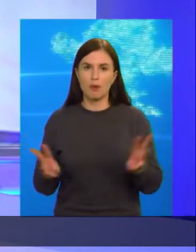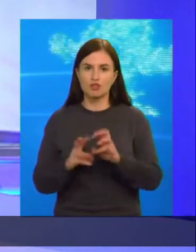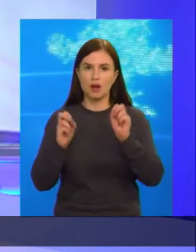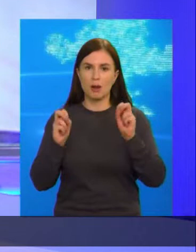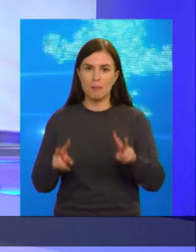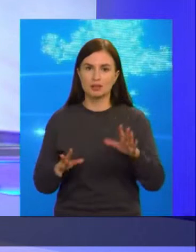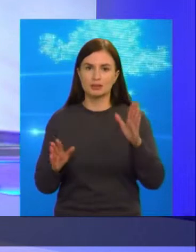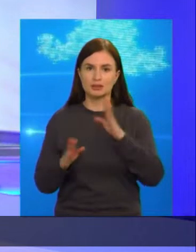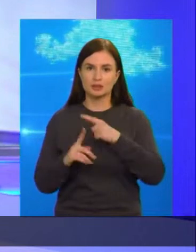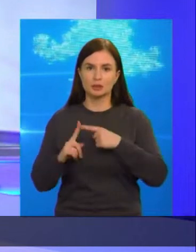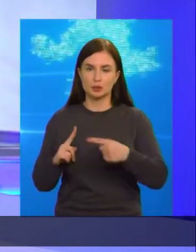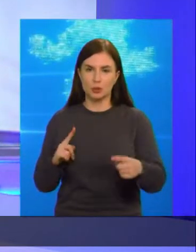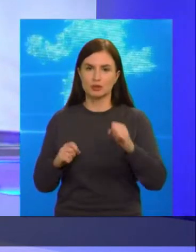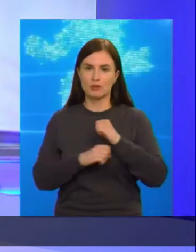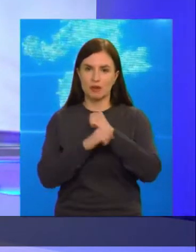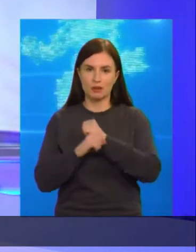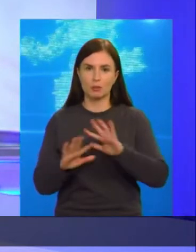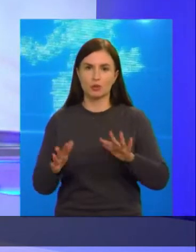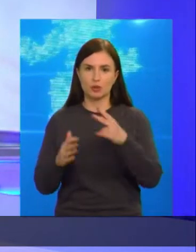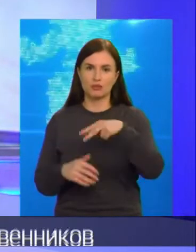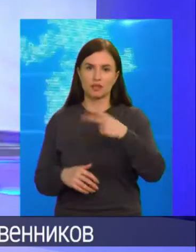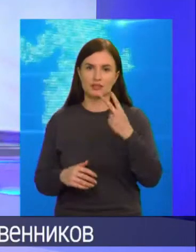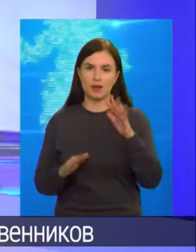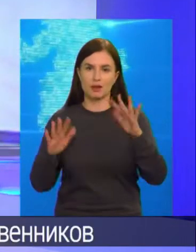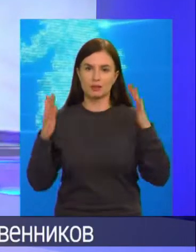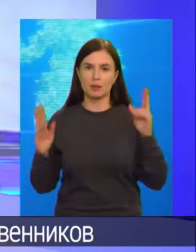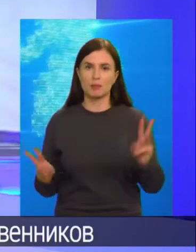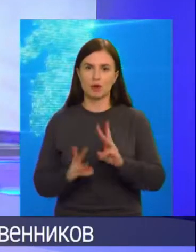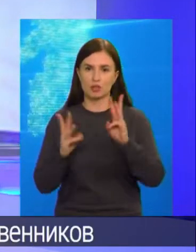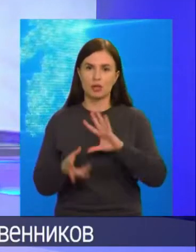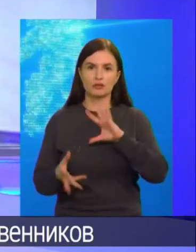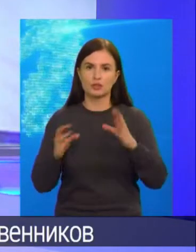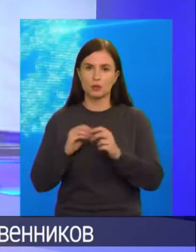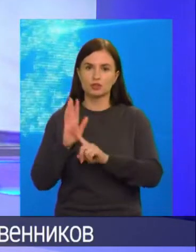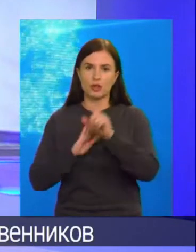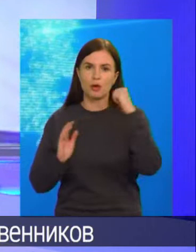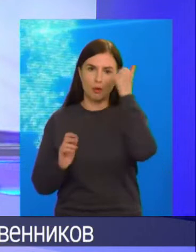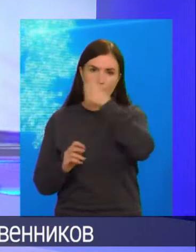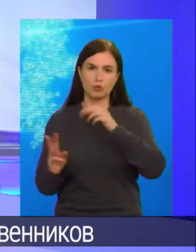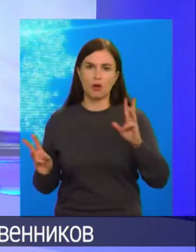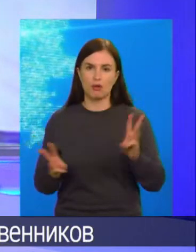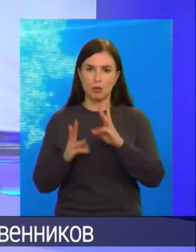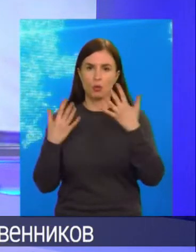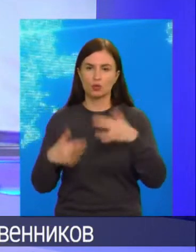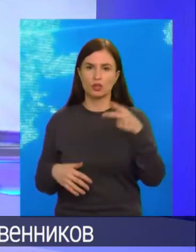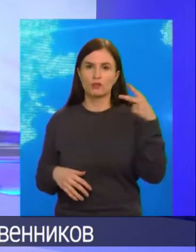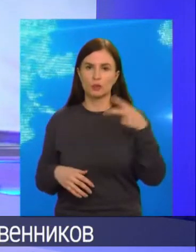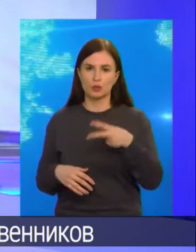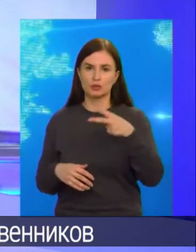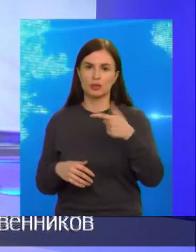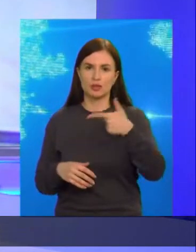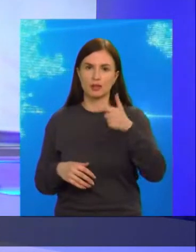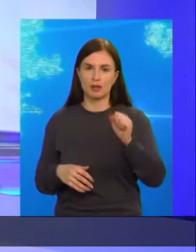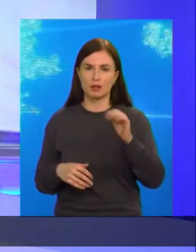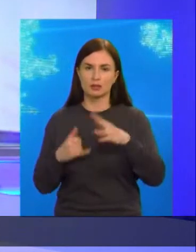Пожароопасный сезон. За выходные в регионе произошло 22 лесных пожара. А всего с начала года огонь повредил уже больше 2000 гектаров земли.